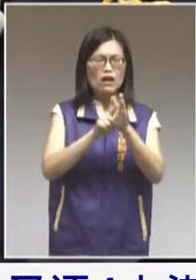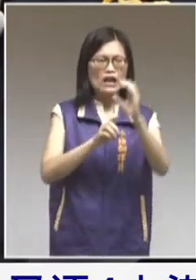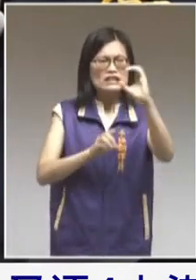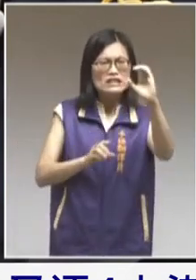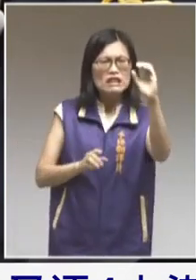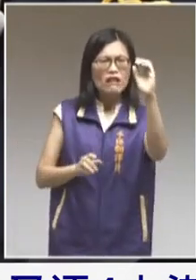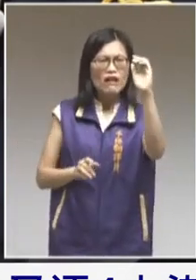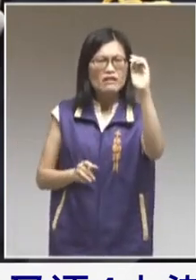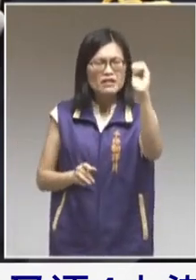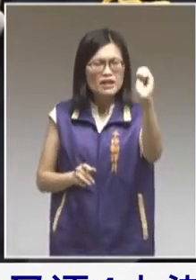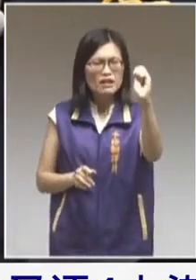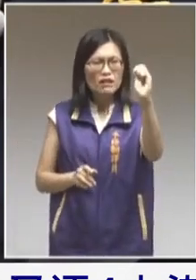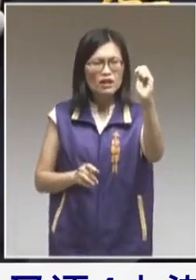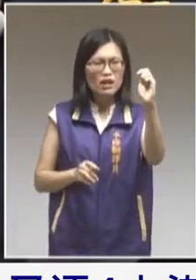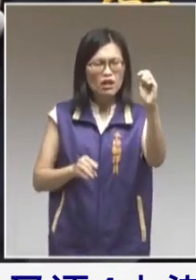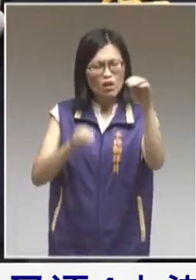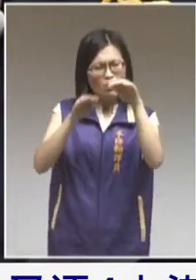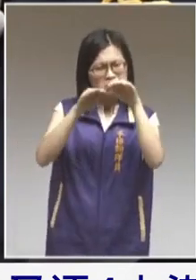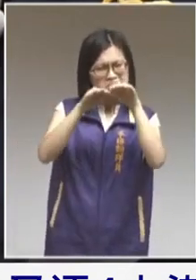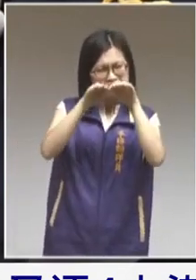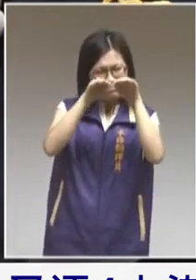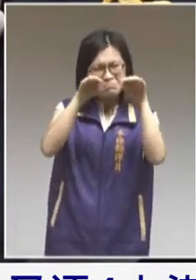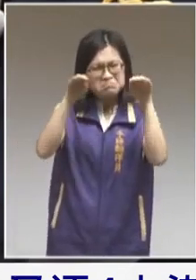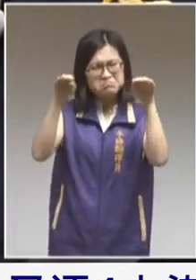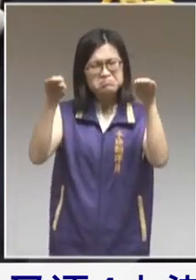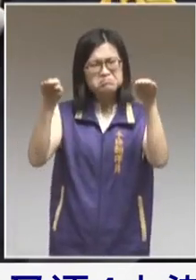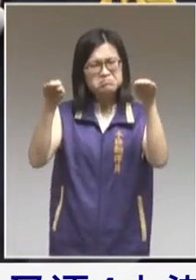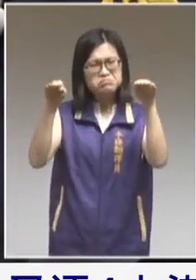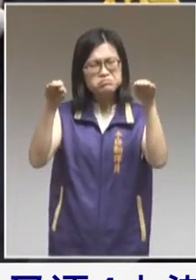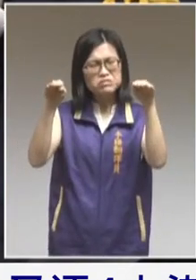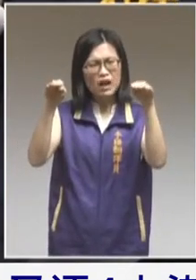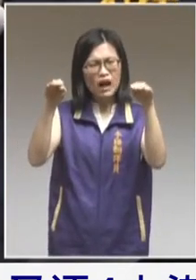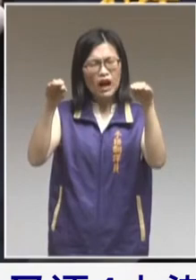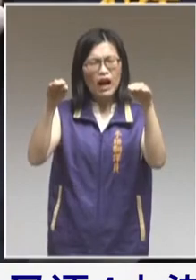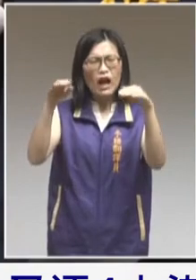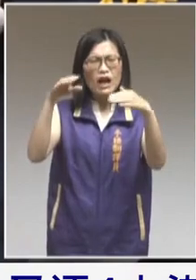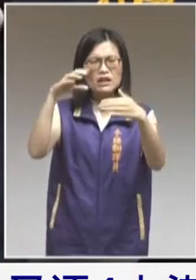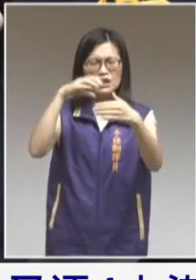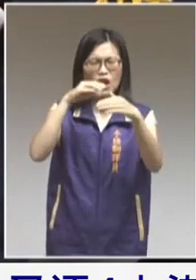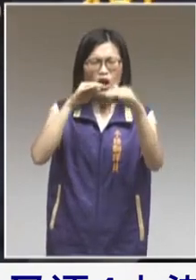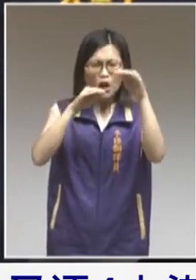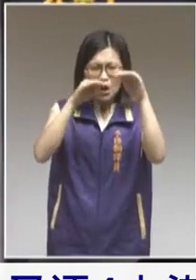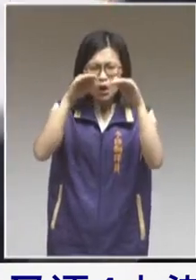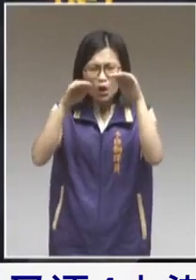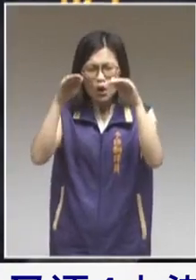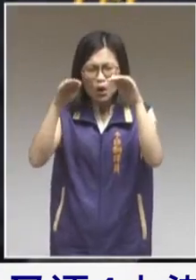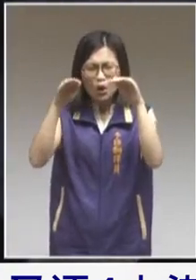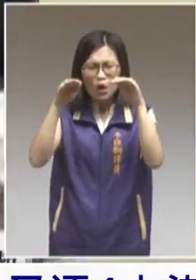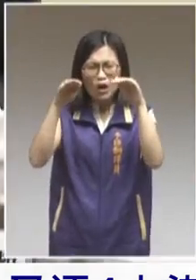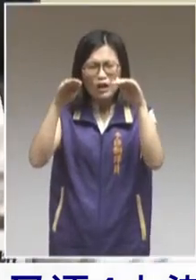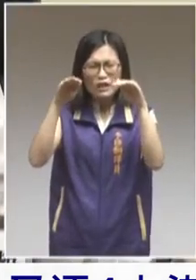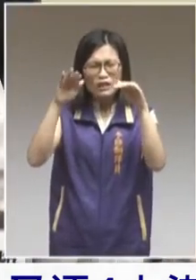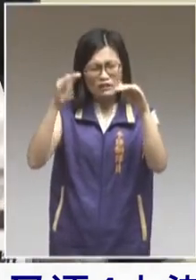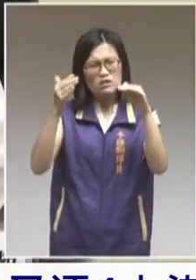看到的是很整齐的一个状态，虽然其中还是有一些高低的区分。